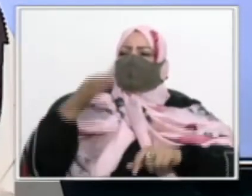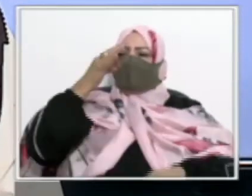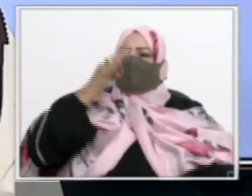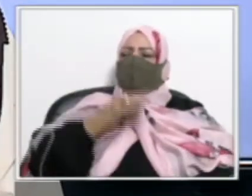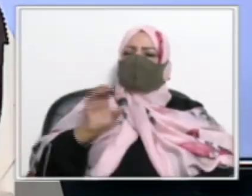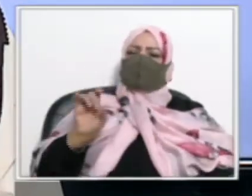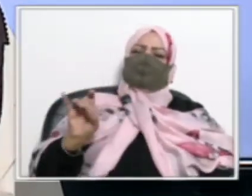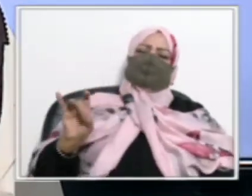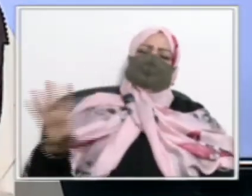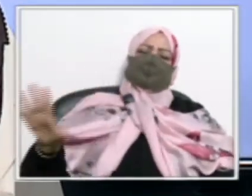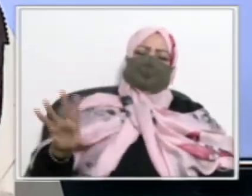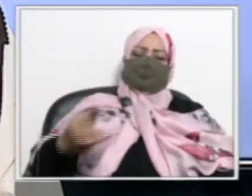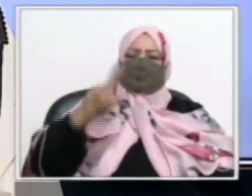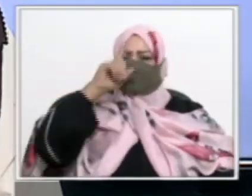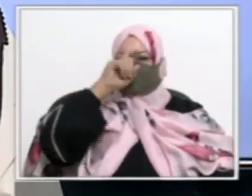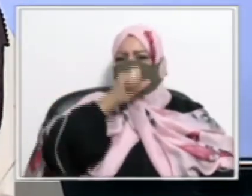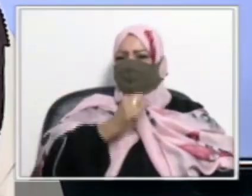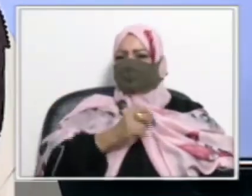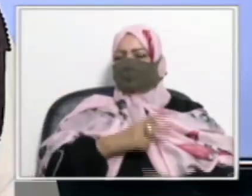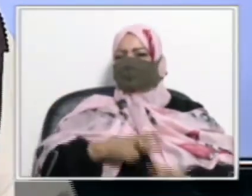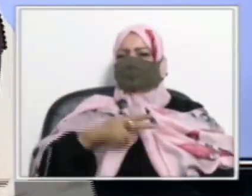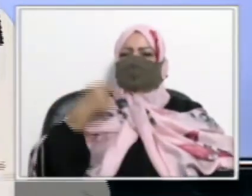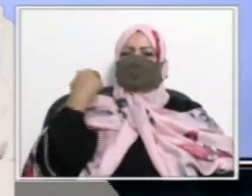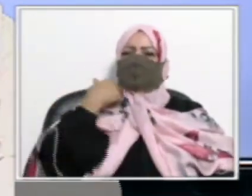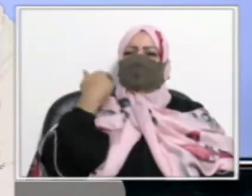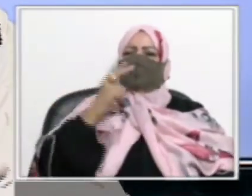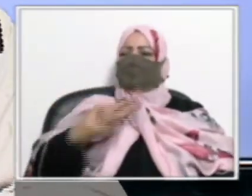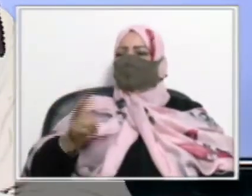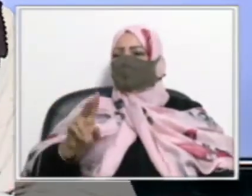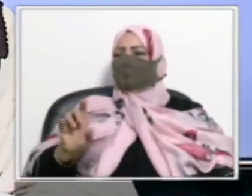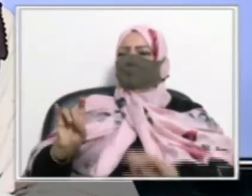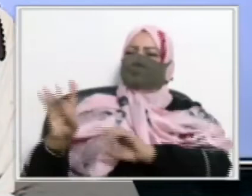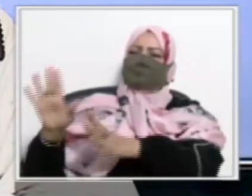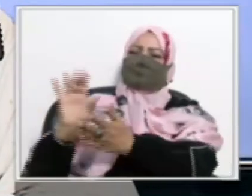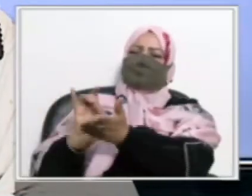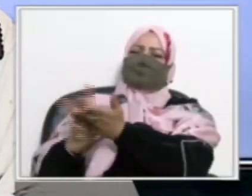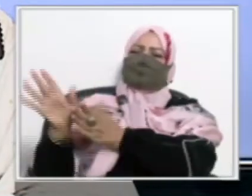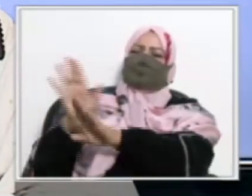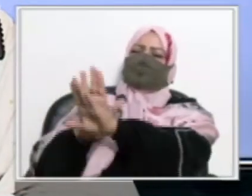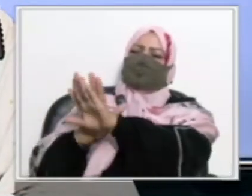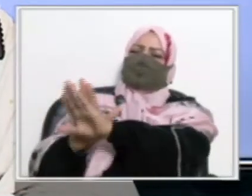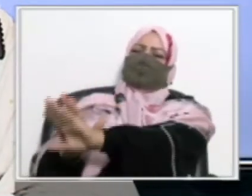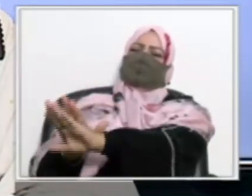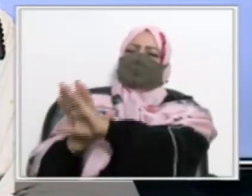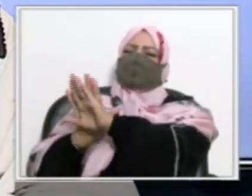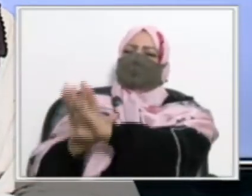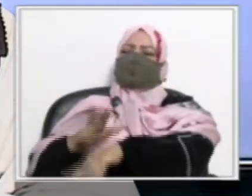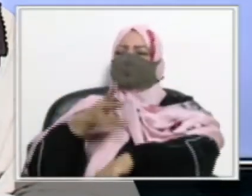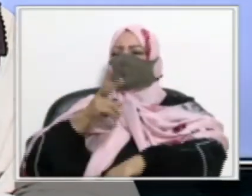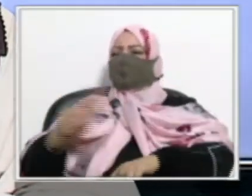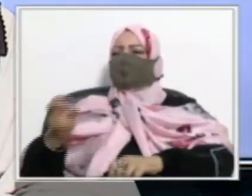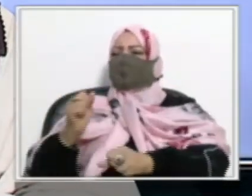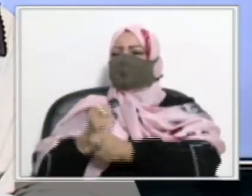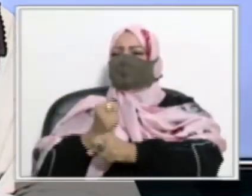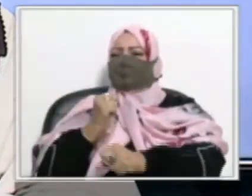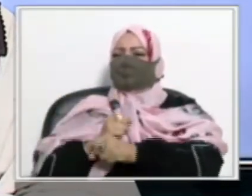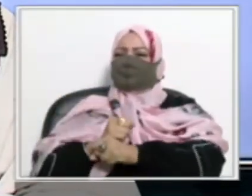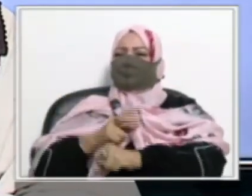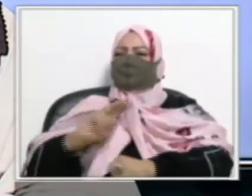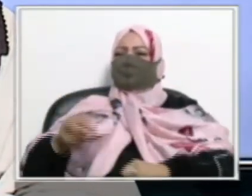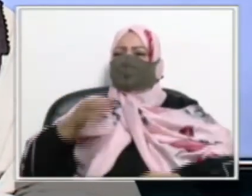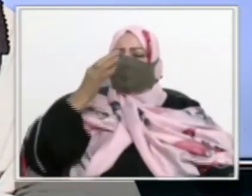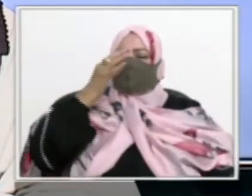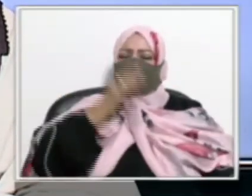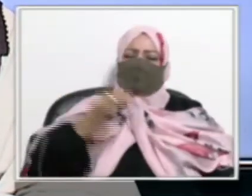من فتنة شهوات الشياطين وما كل ما حرمه الله عز وجل في الحياة. تدعو الله عز وجل